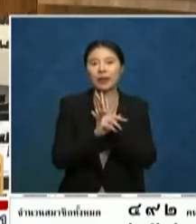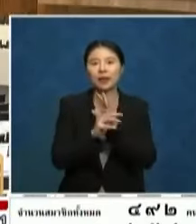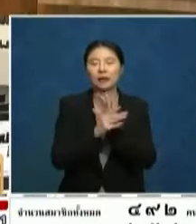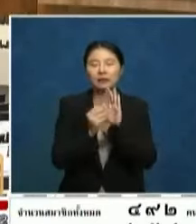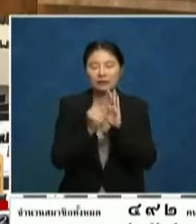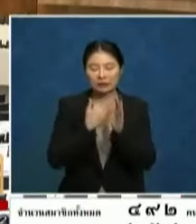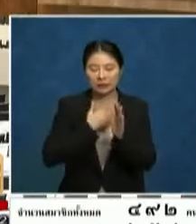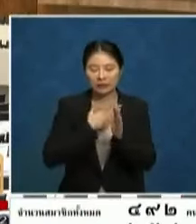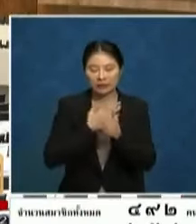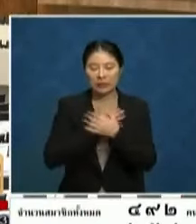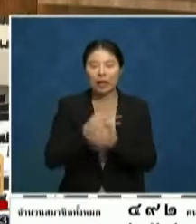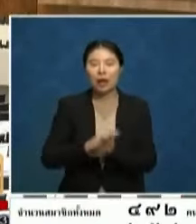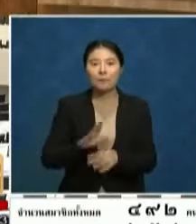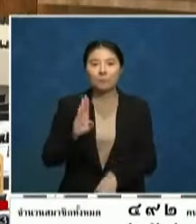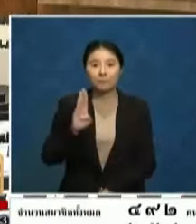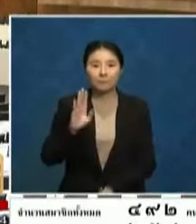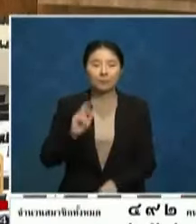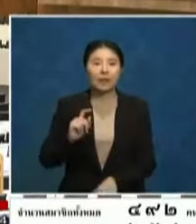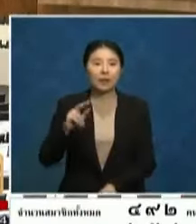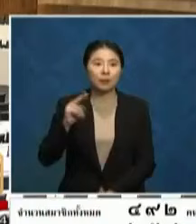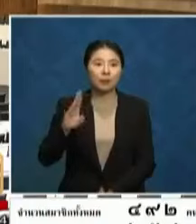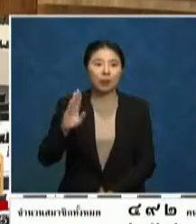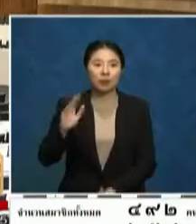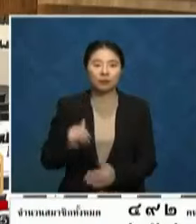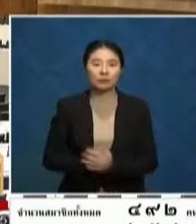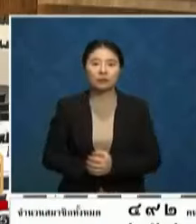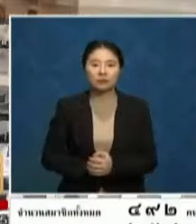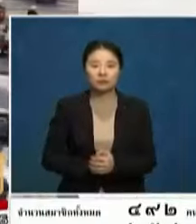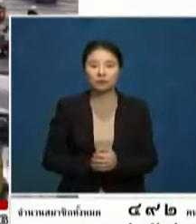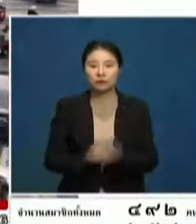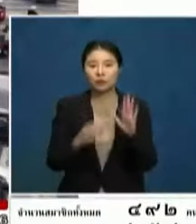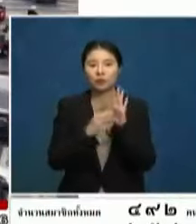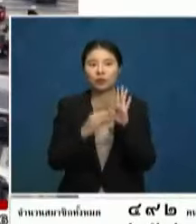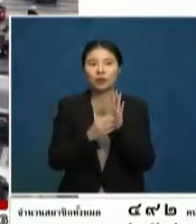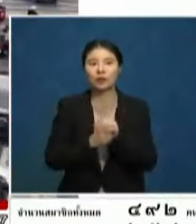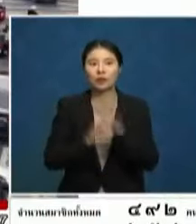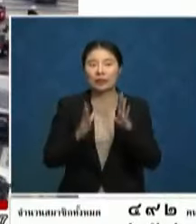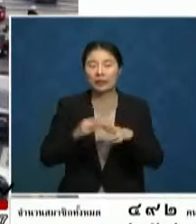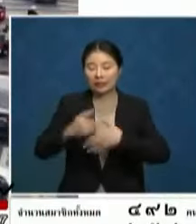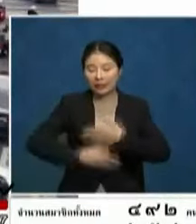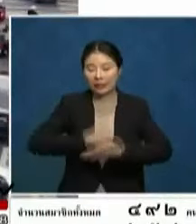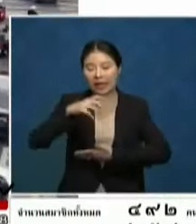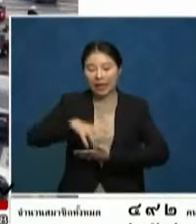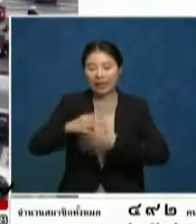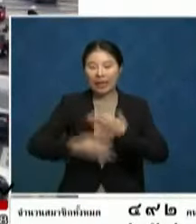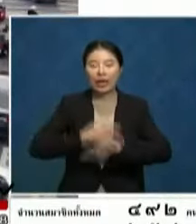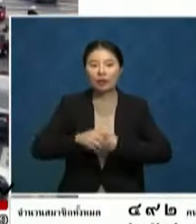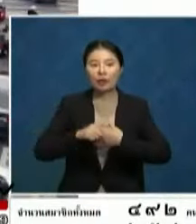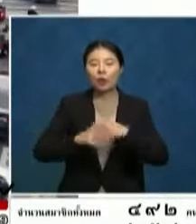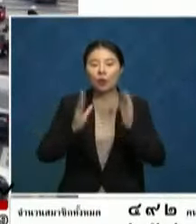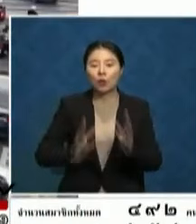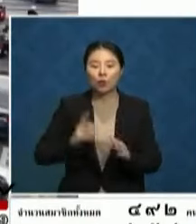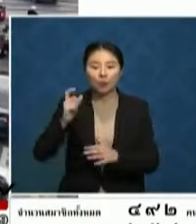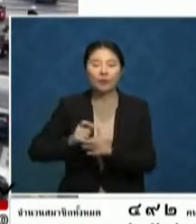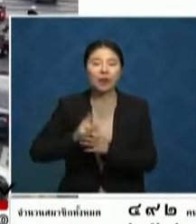ต้องหมดหรือเปล่าอ๋อไม่หมดเพราะมีการจ่ายสวยจ่ายเงินให้กับเจ้าหน้าที่คุณไปหาหลักฐานตรงนี้มา ใช่ แ